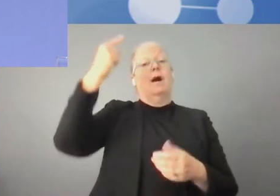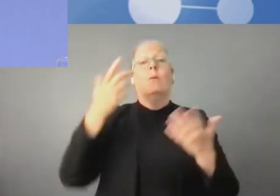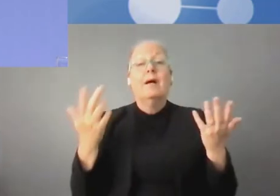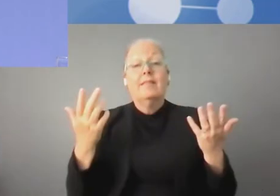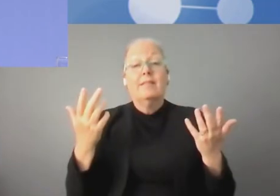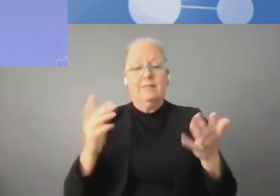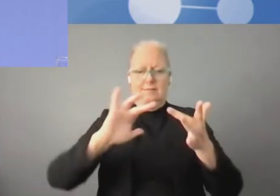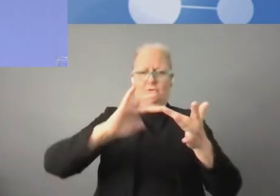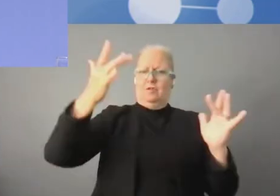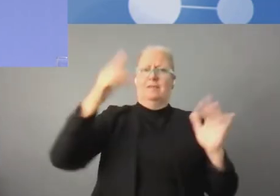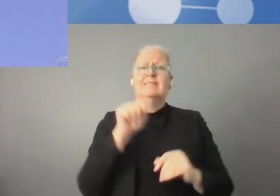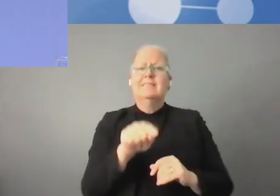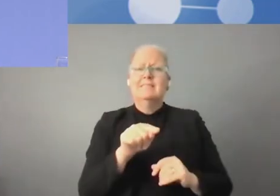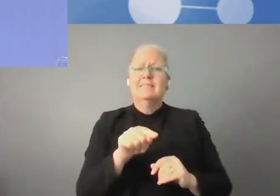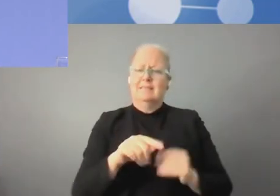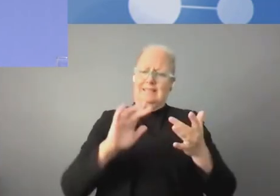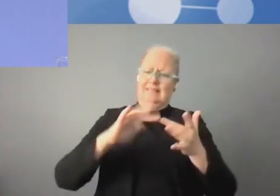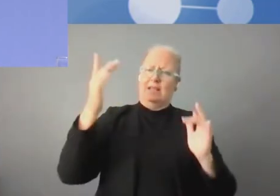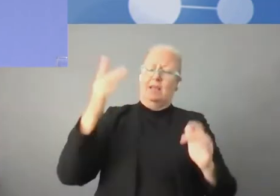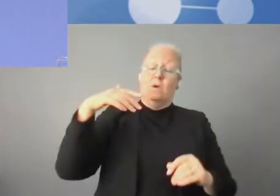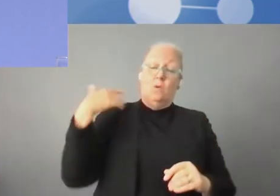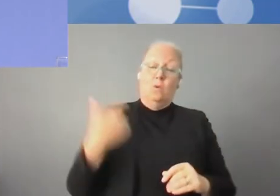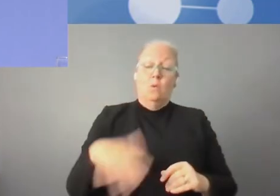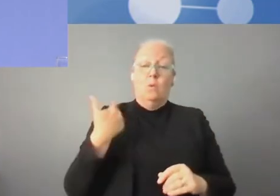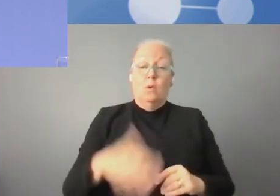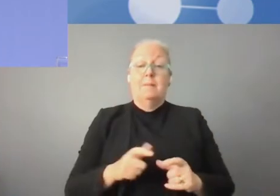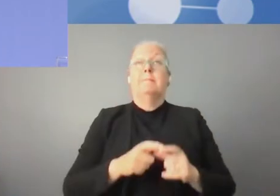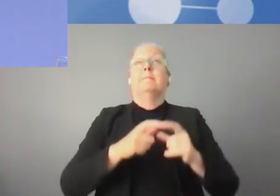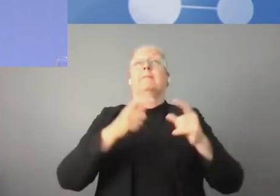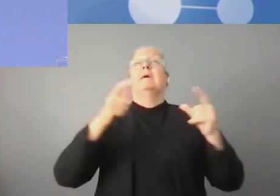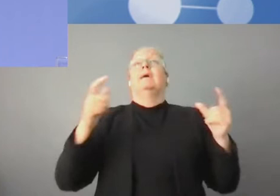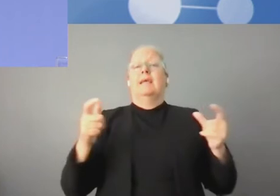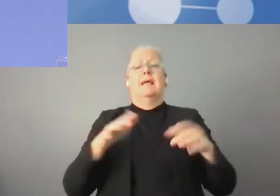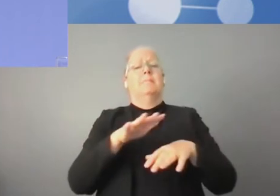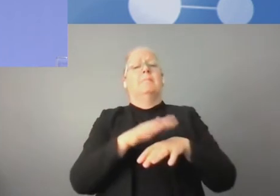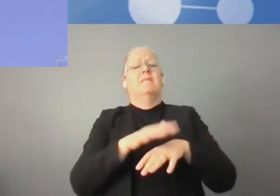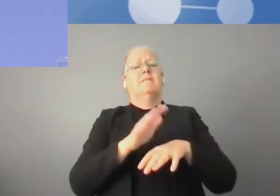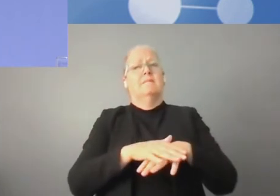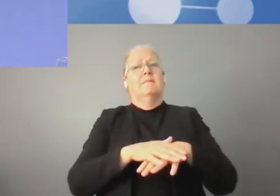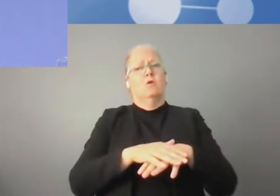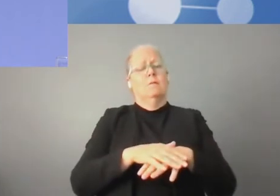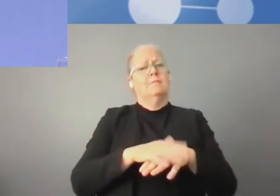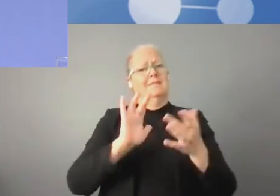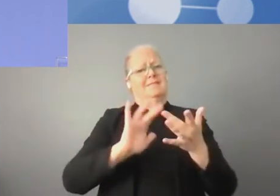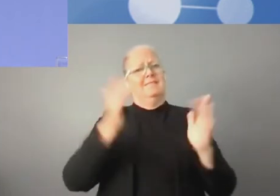们对人类创造了历史上最大